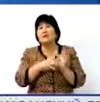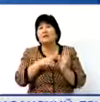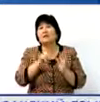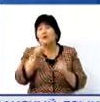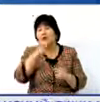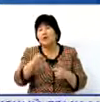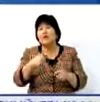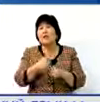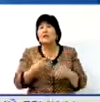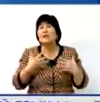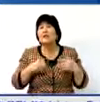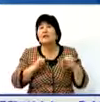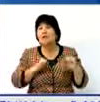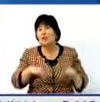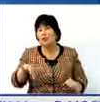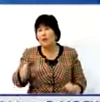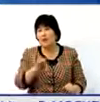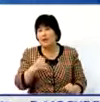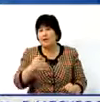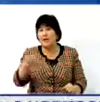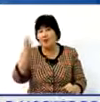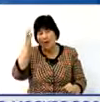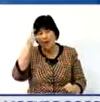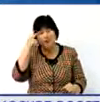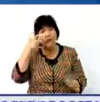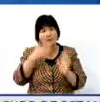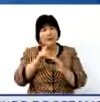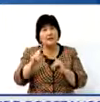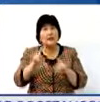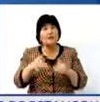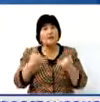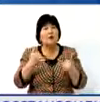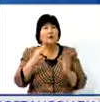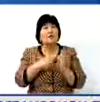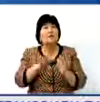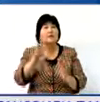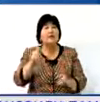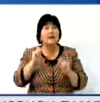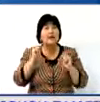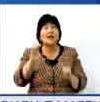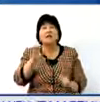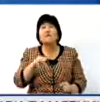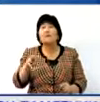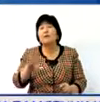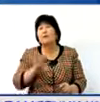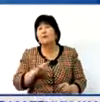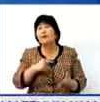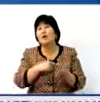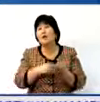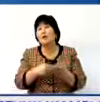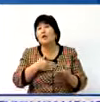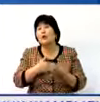возглавляла управление здравоохранения области. На научно-познавательной конференции, посвященной 95-летию Софии Макашевой, был подчеркнут